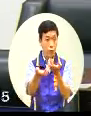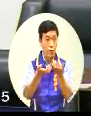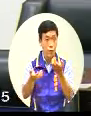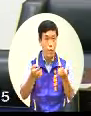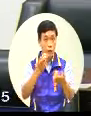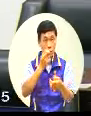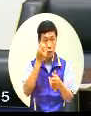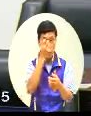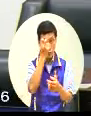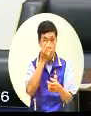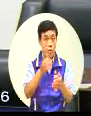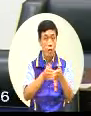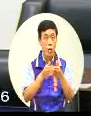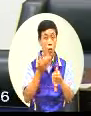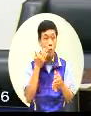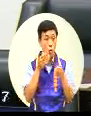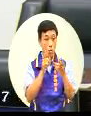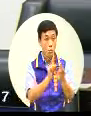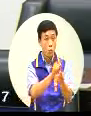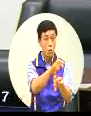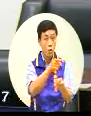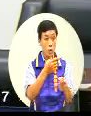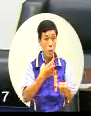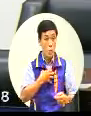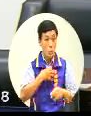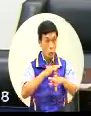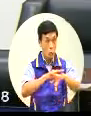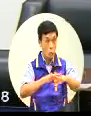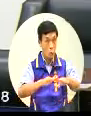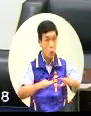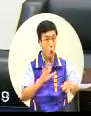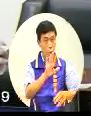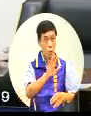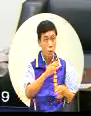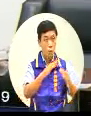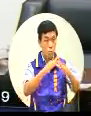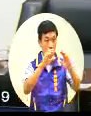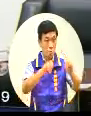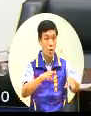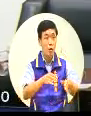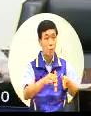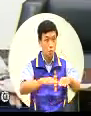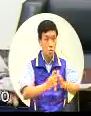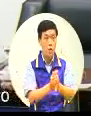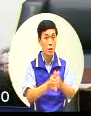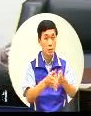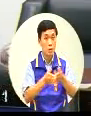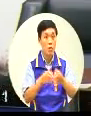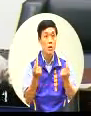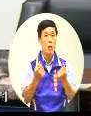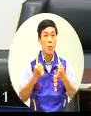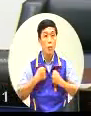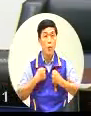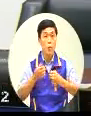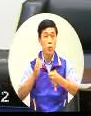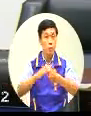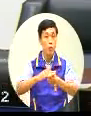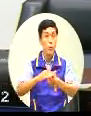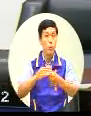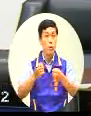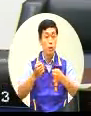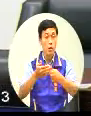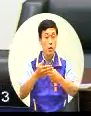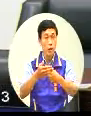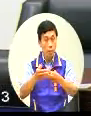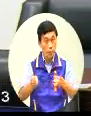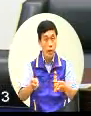下立即有安全疑虑的人先裁。那像这种医院，然后还有像我们很多补习班的，我想很多的很多人来申